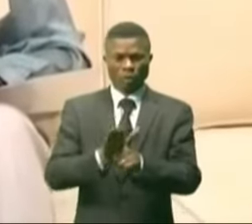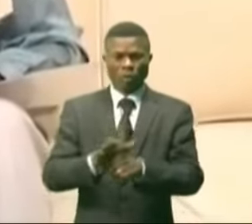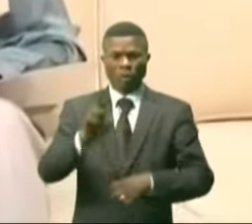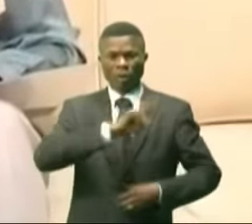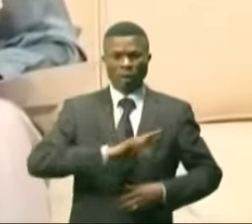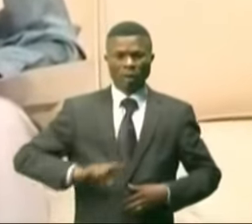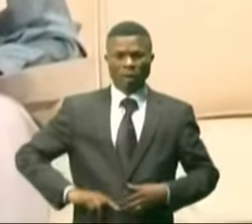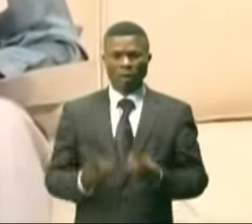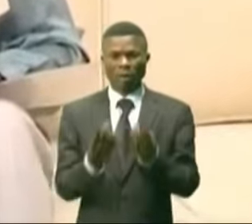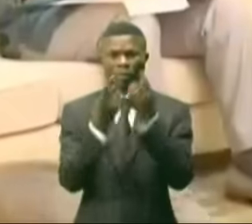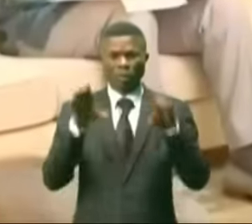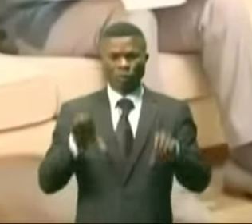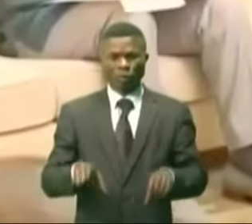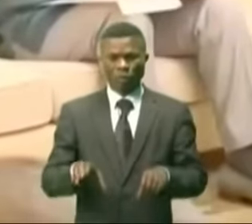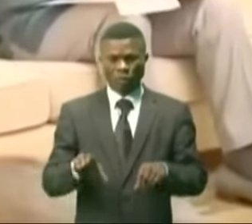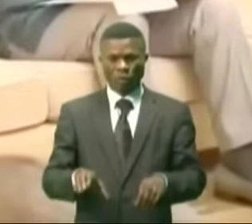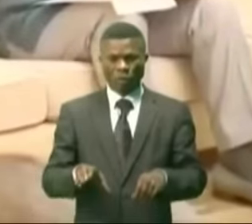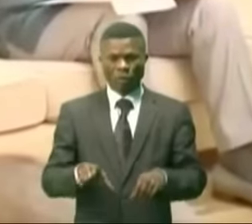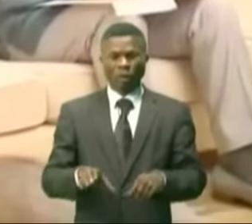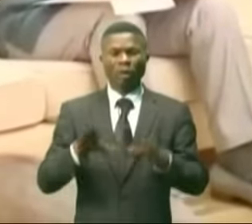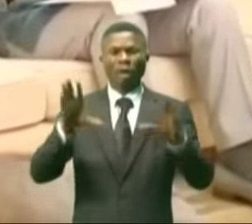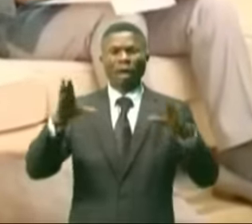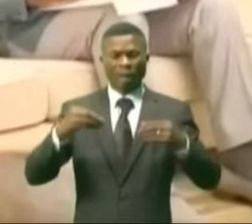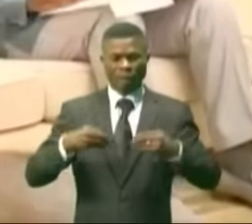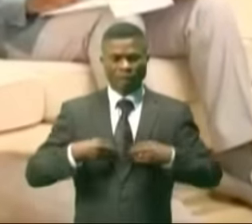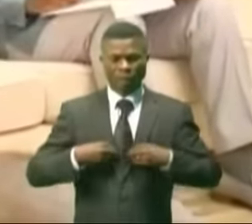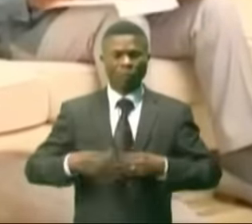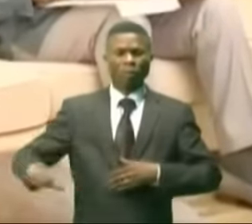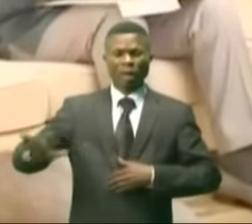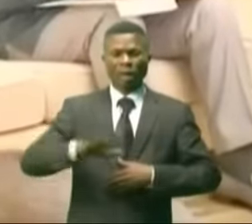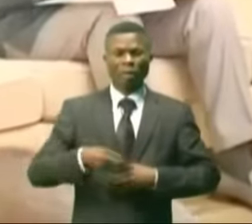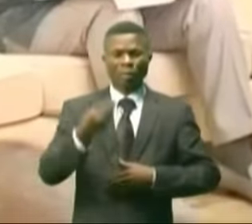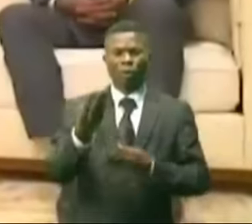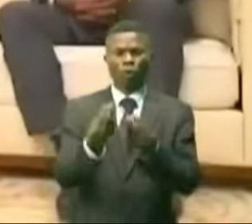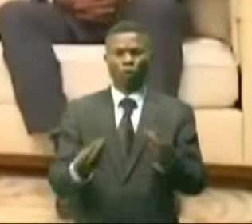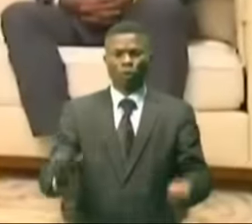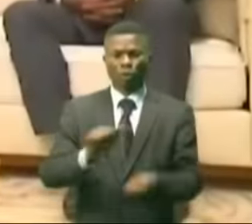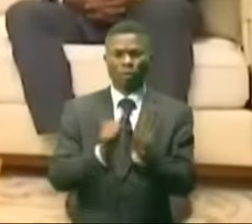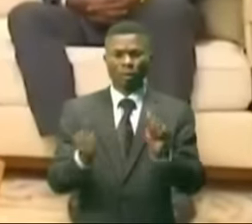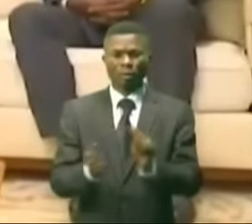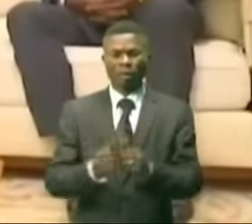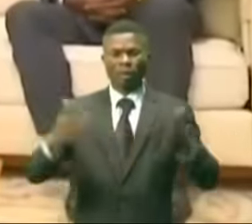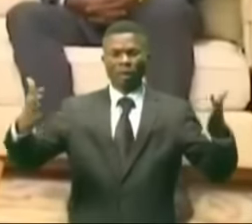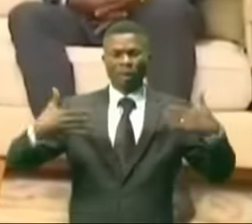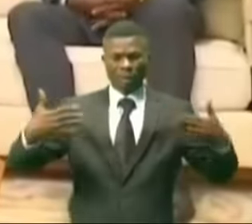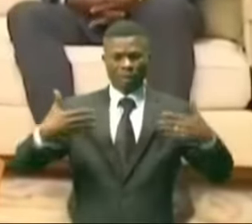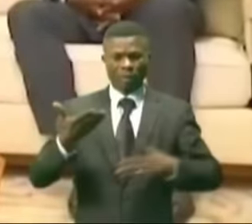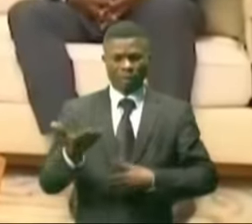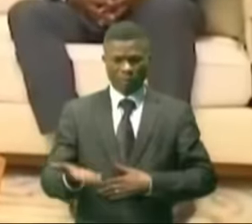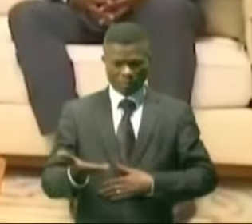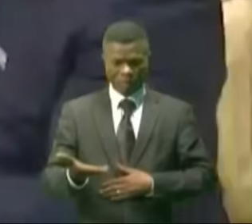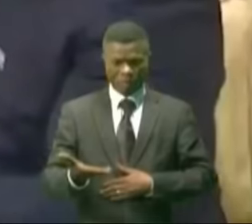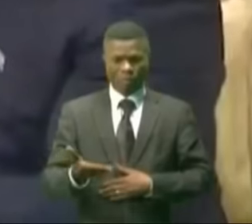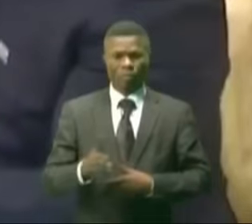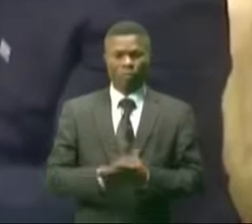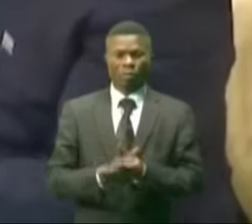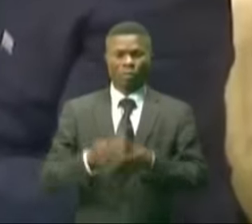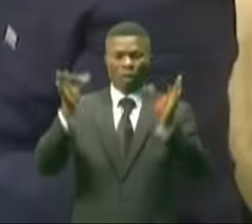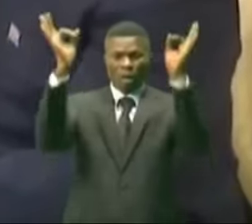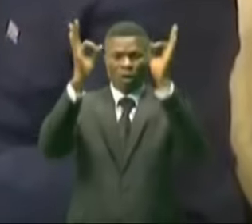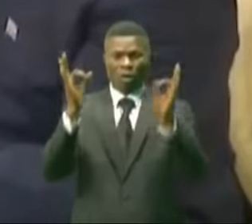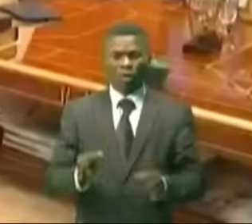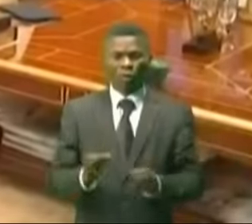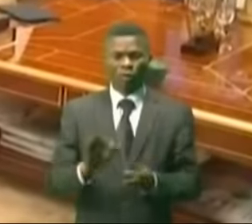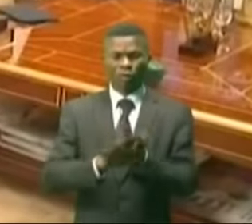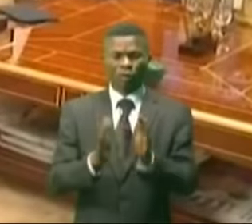République démocratique du Congo, reconnue comme le pays solution aux problèmes climatiques. Ce forum sera une